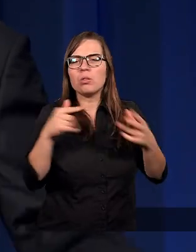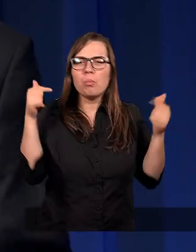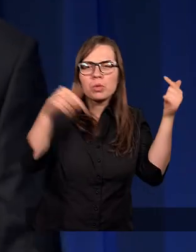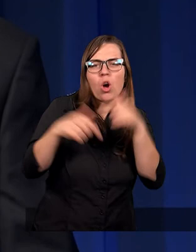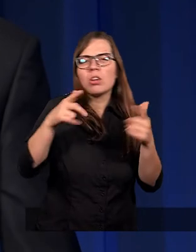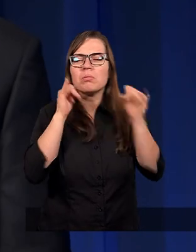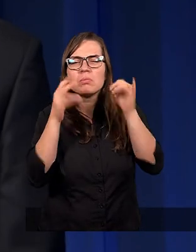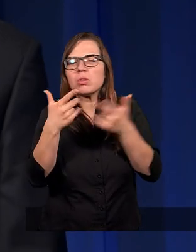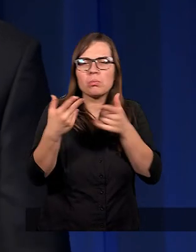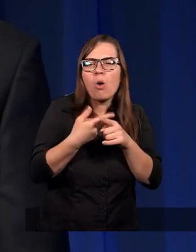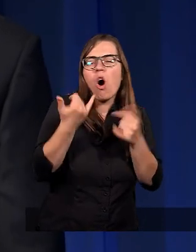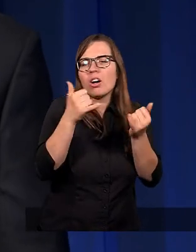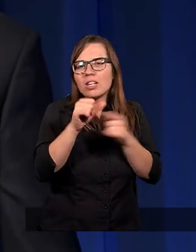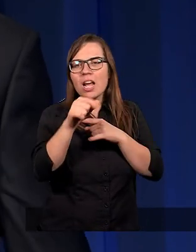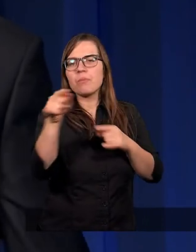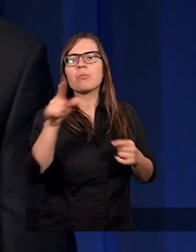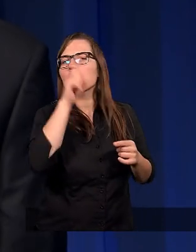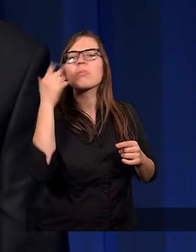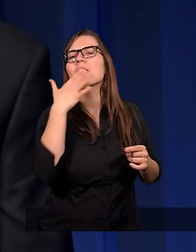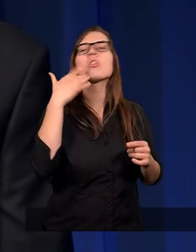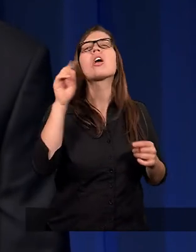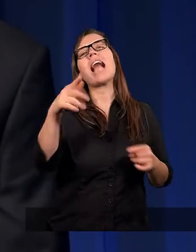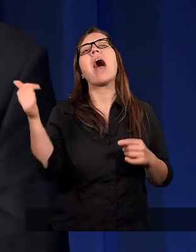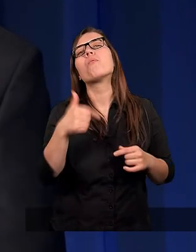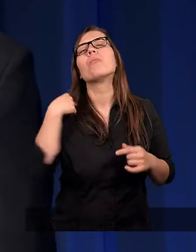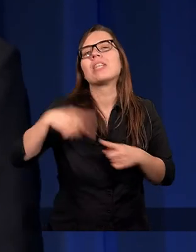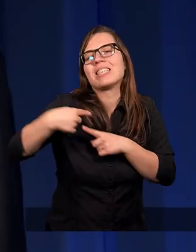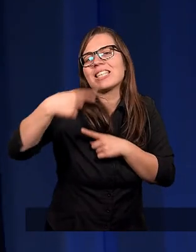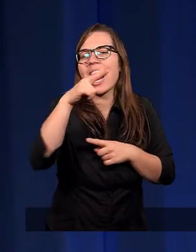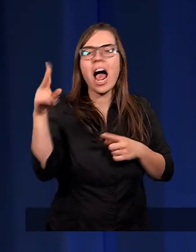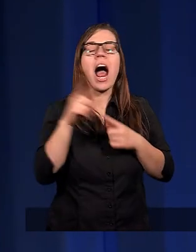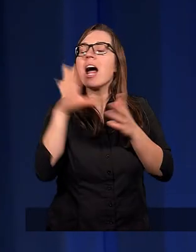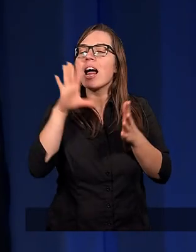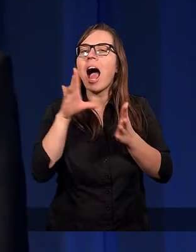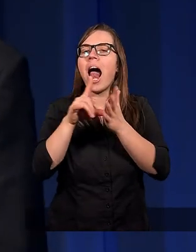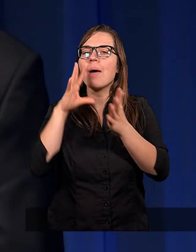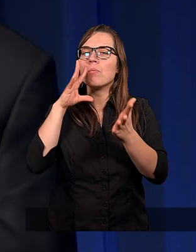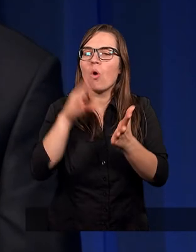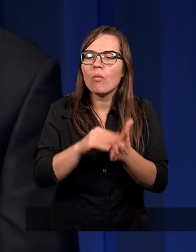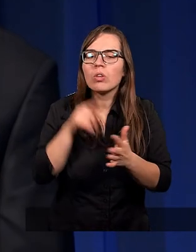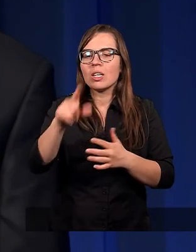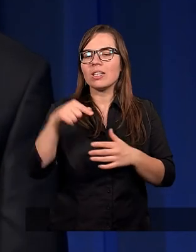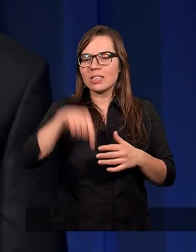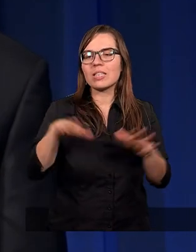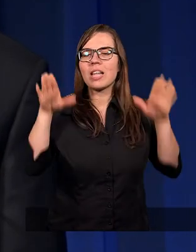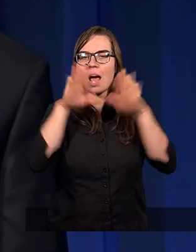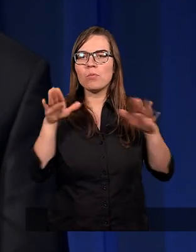poszczą. Nikt nie mówi, że tak musi być za każdym razem, ale powtórzę, kształt